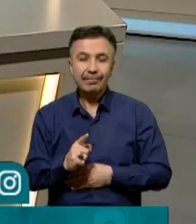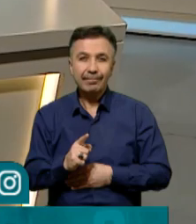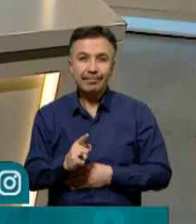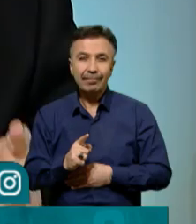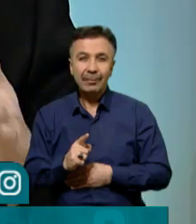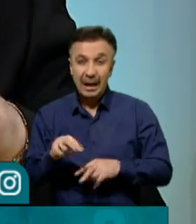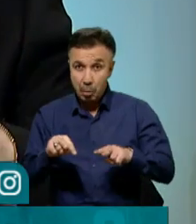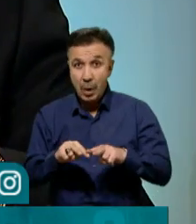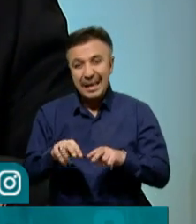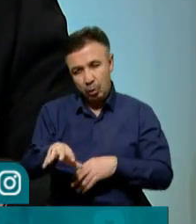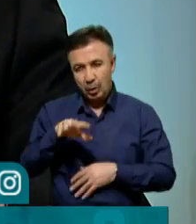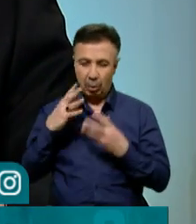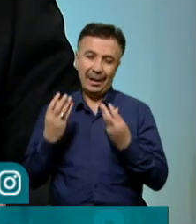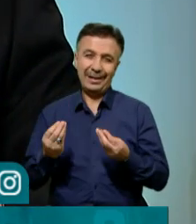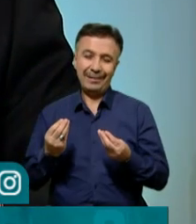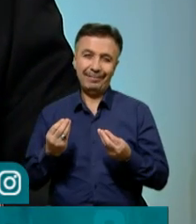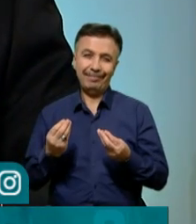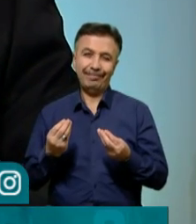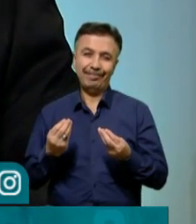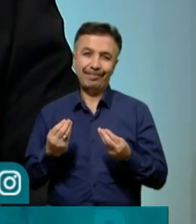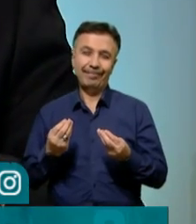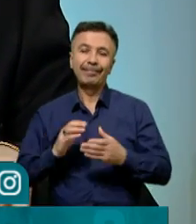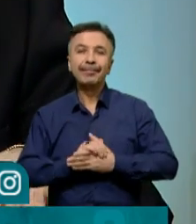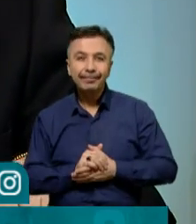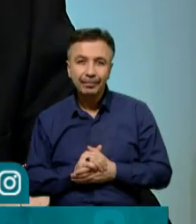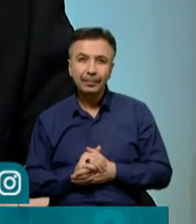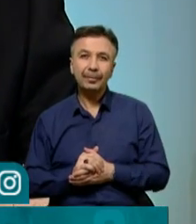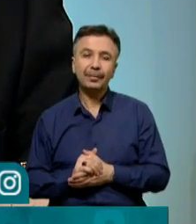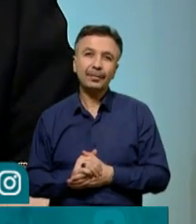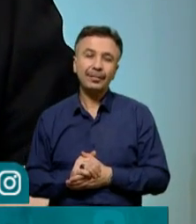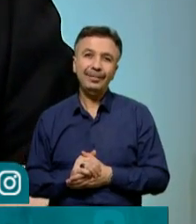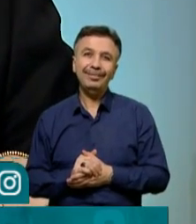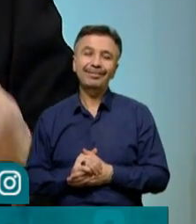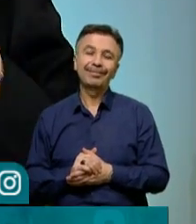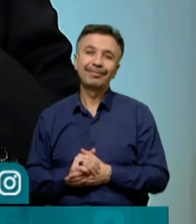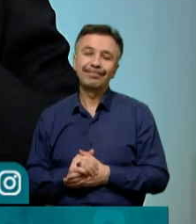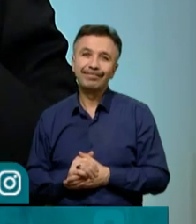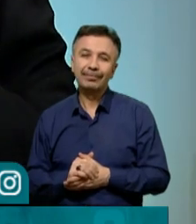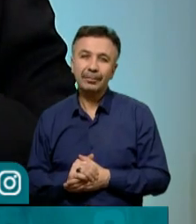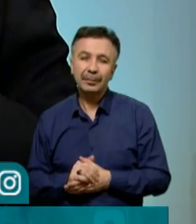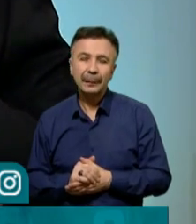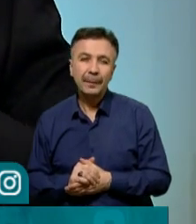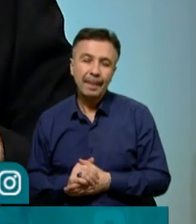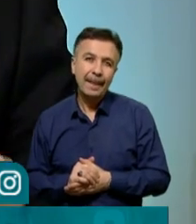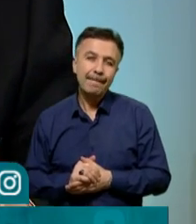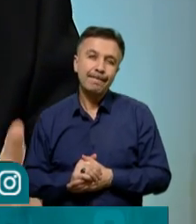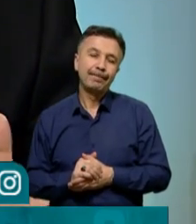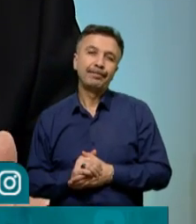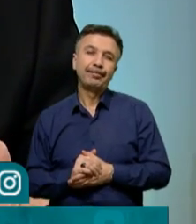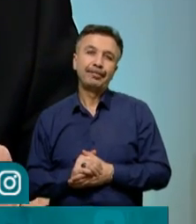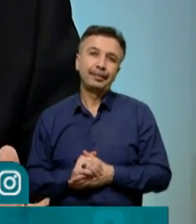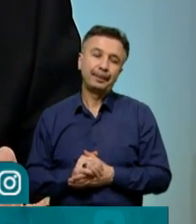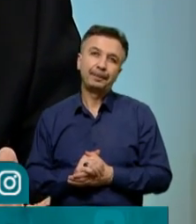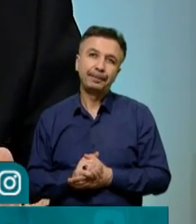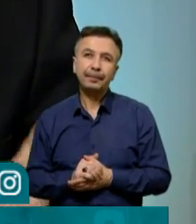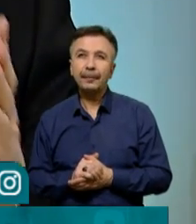Der ki alimlerimiz, kullu şef'in salatun ala hide fin nevafil. Kullu şef'in fin nevafil salatun